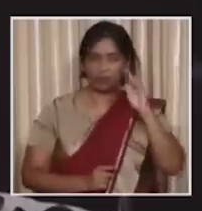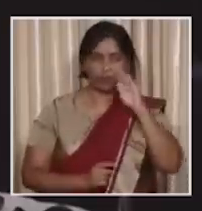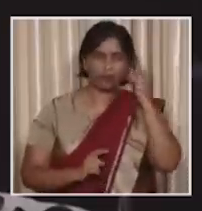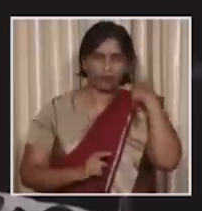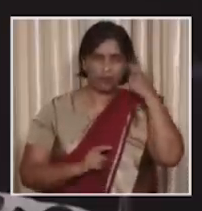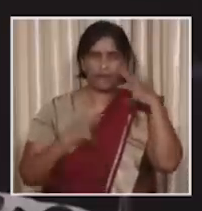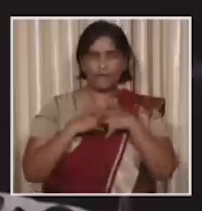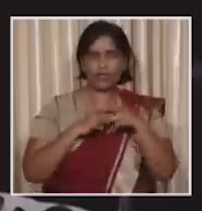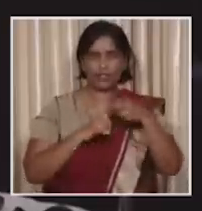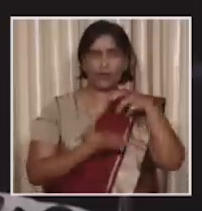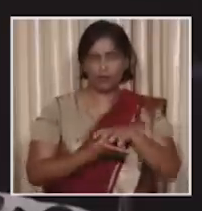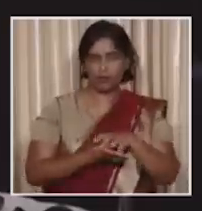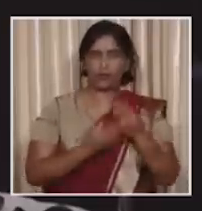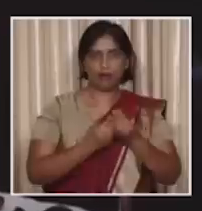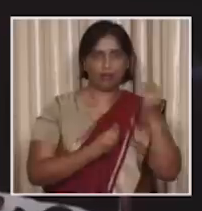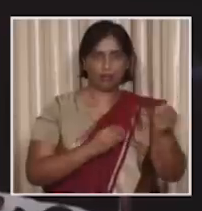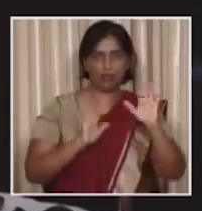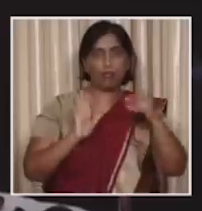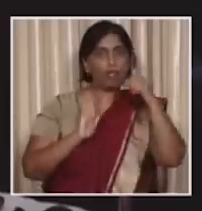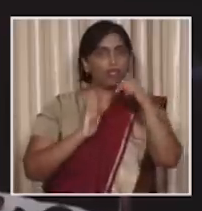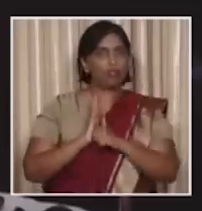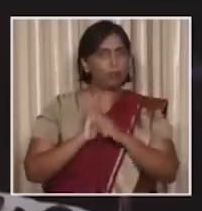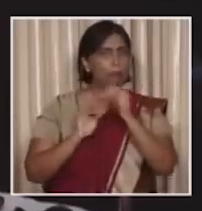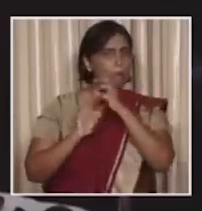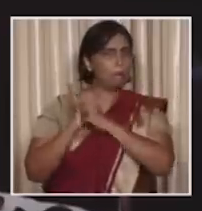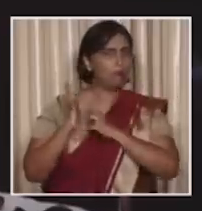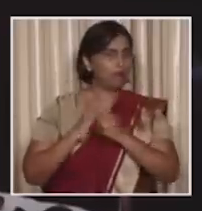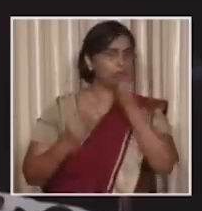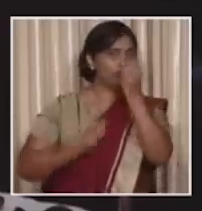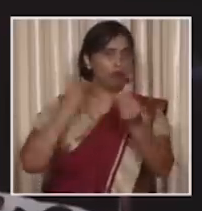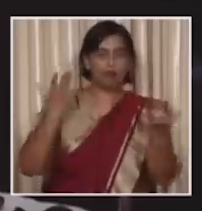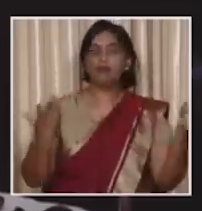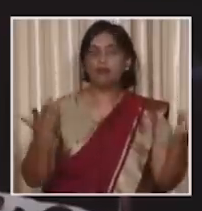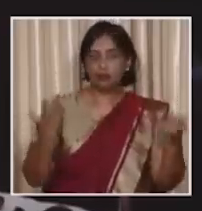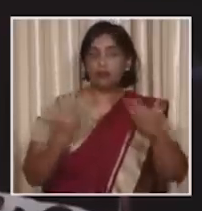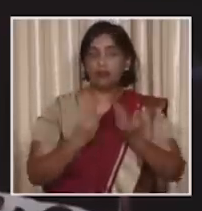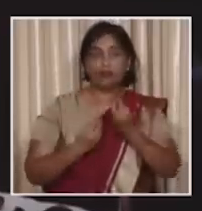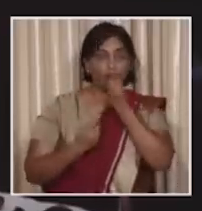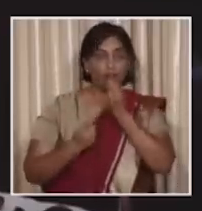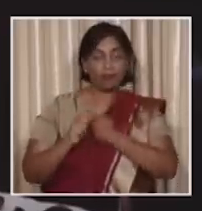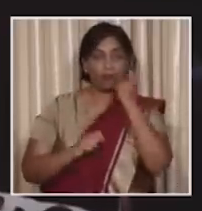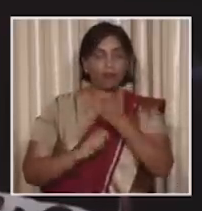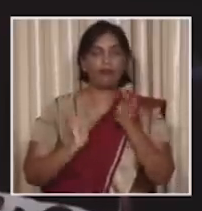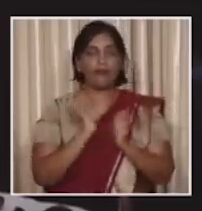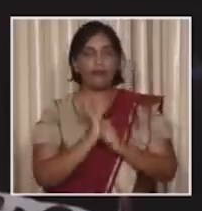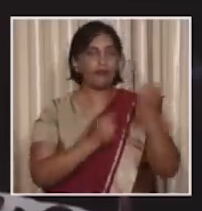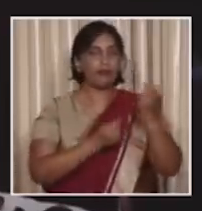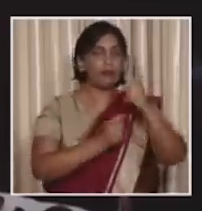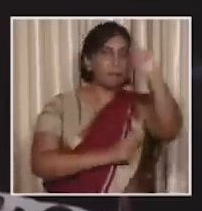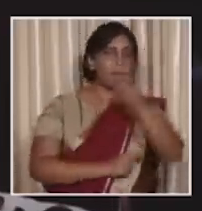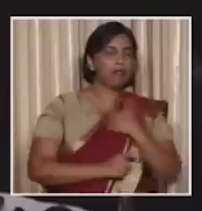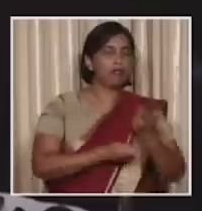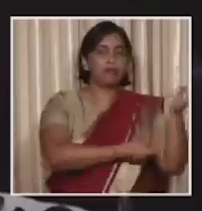බස්නාහිර පළාතේ ලබා දීලා තිබෙනවා. නමුත් දකුණ සහ තවත් පළාත් ගන්නාවුන්ට ලබා දීලා නැහැ. දැන් සැපයීම් කරුවන්ට දැන් ණය ගෙවා ගන්න බැරි වී තිබෙනවා.